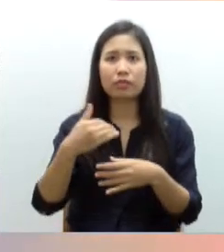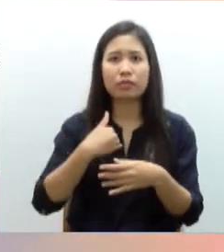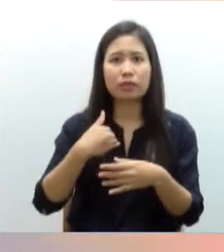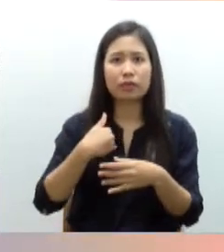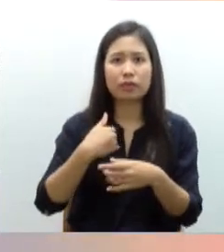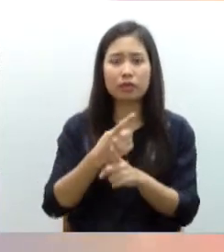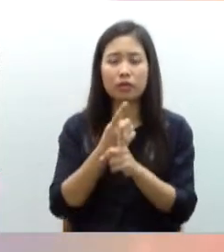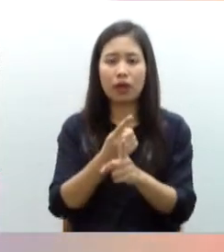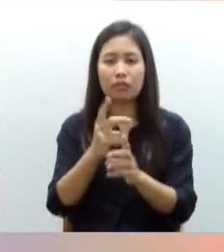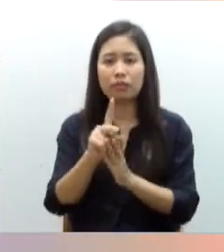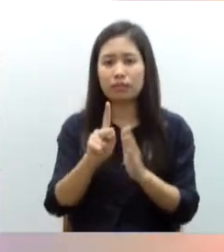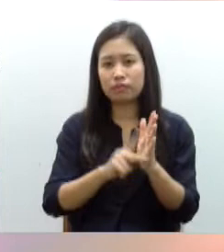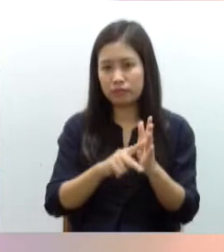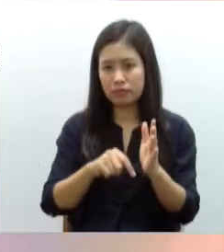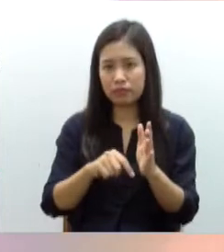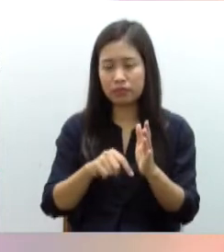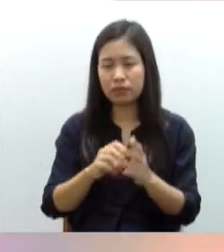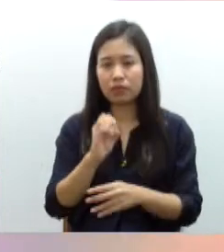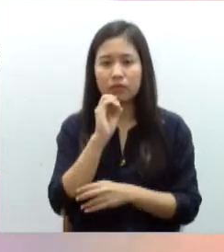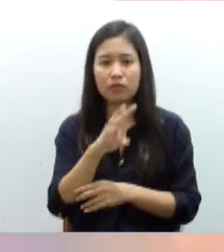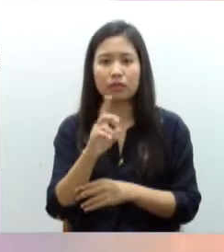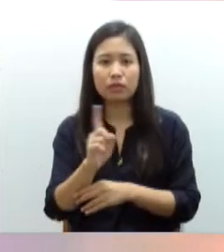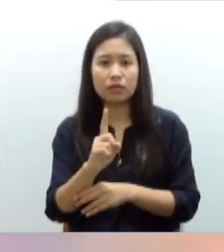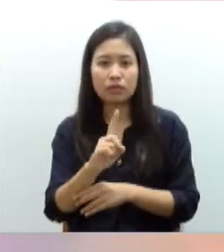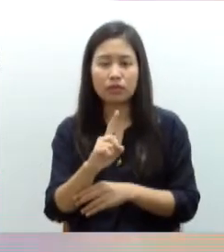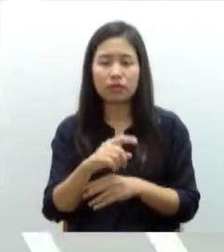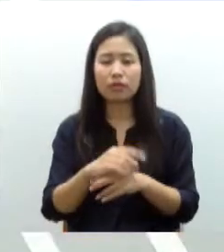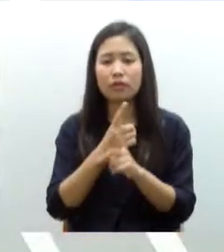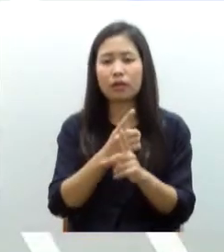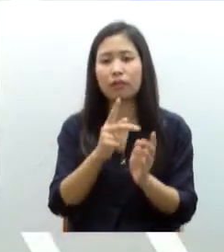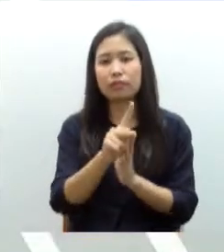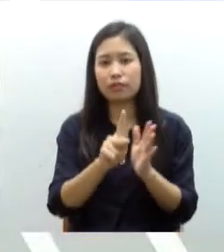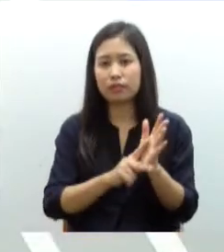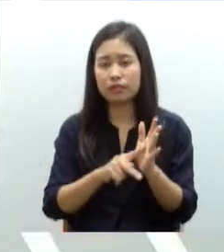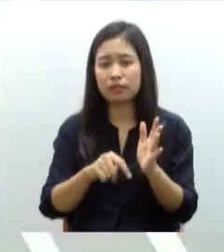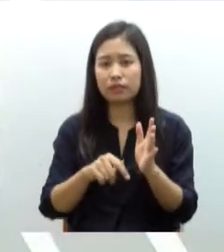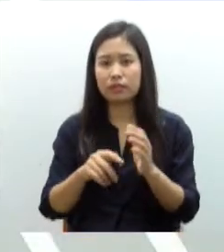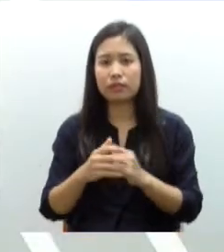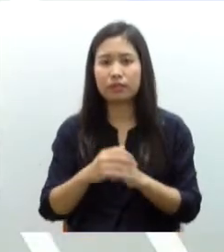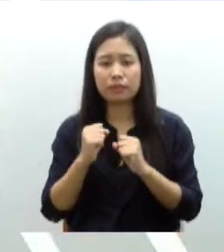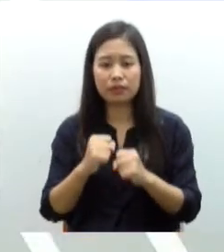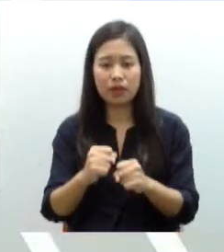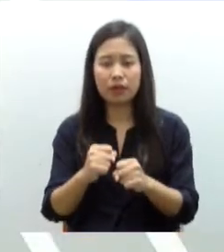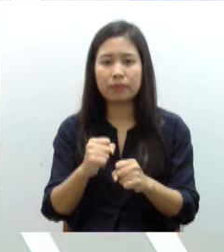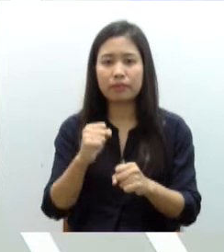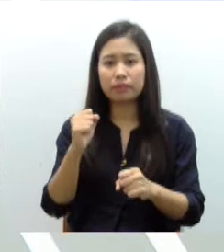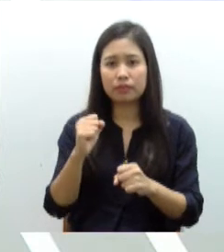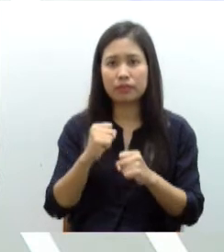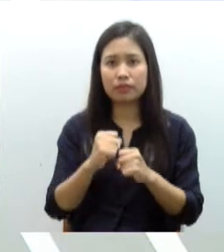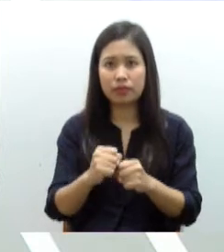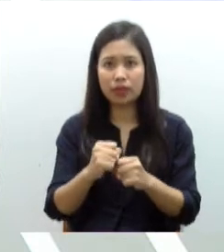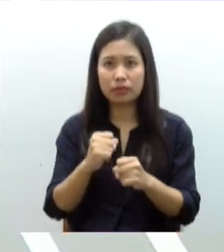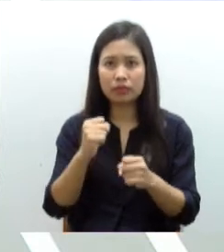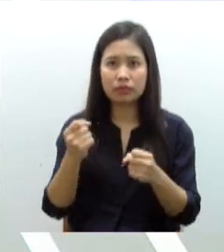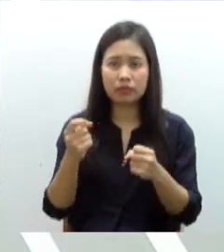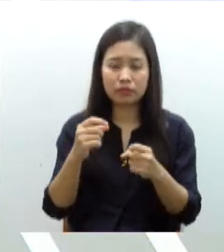นะครับปีนี้ตอนแรกเราบอกว่า 8,304 หน่วยเนี่ยเราพยายามจะเร่งผลให้ออกเร็วในเดือนสิ